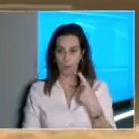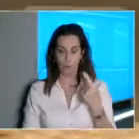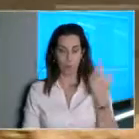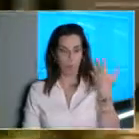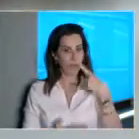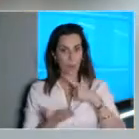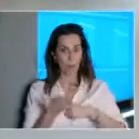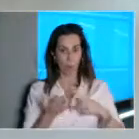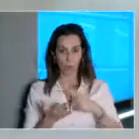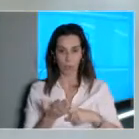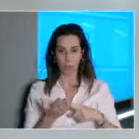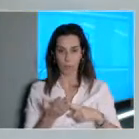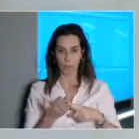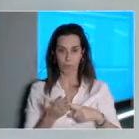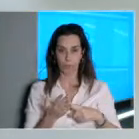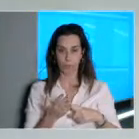מספר חודשים,